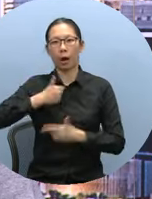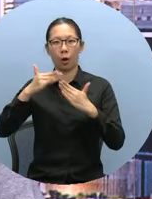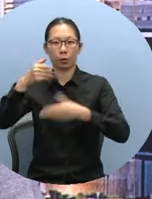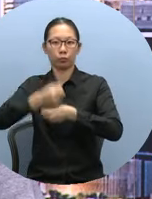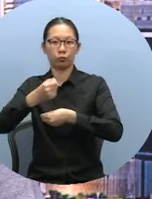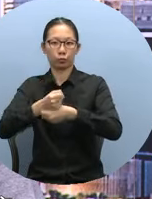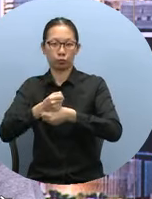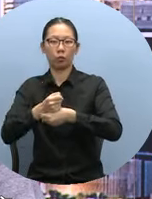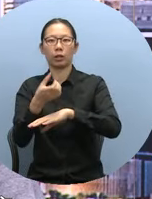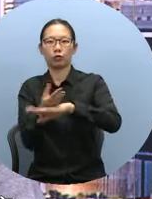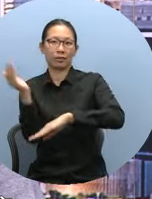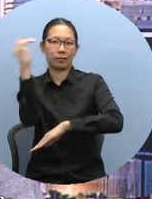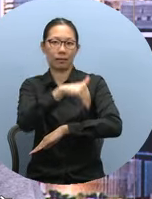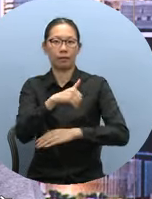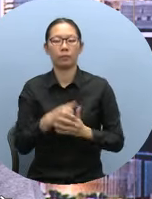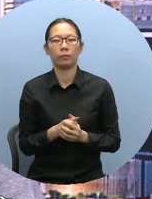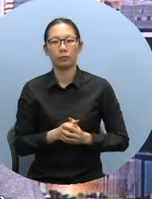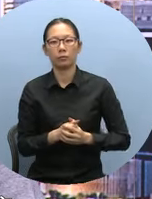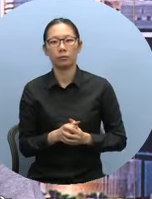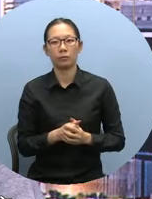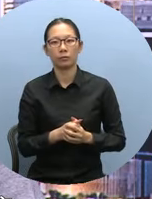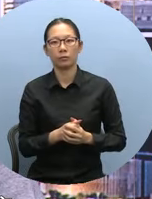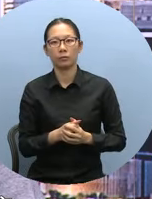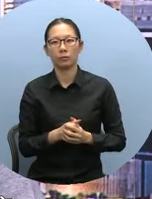鑽石山嘅。咁佢啲其他嘅